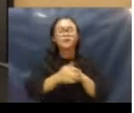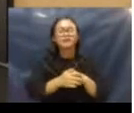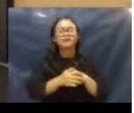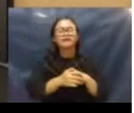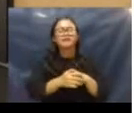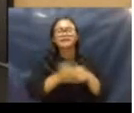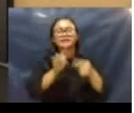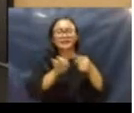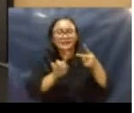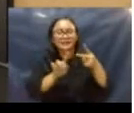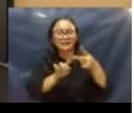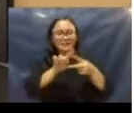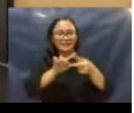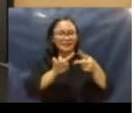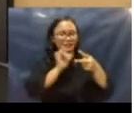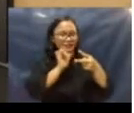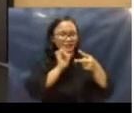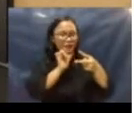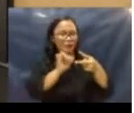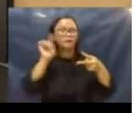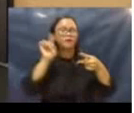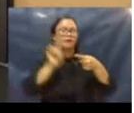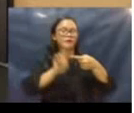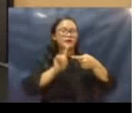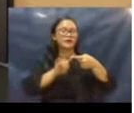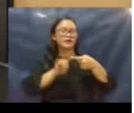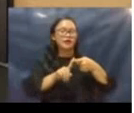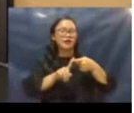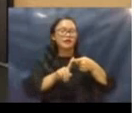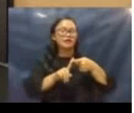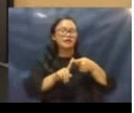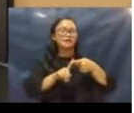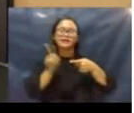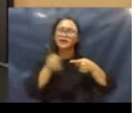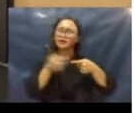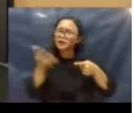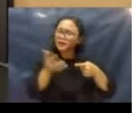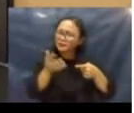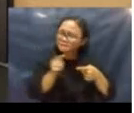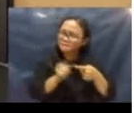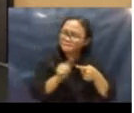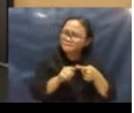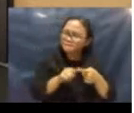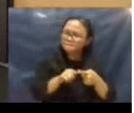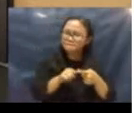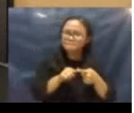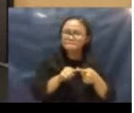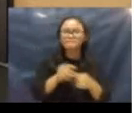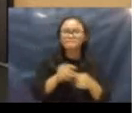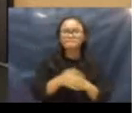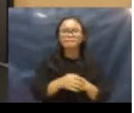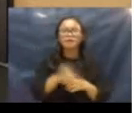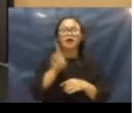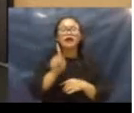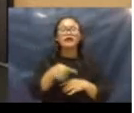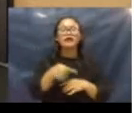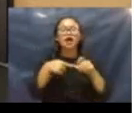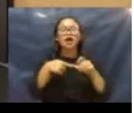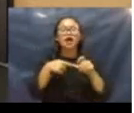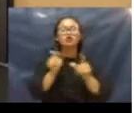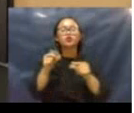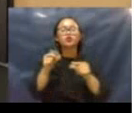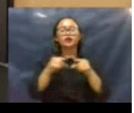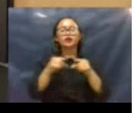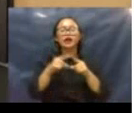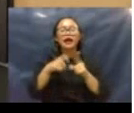ada 2 orang. Nama yang pertama ini dari mana dulu nih, panitia? Dari Surakarta. Bapak Ibu ada